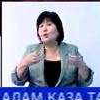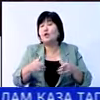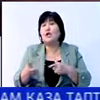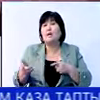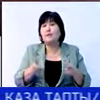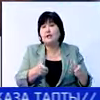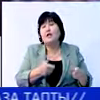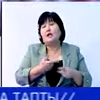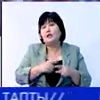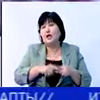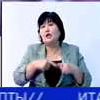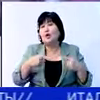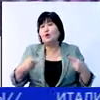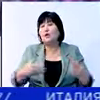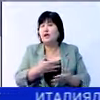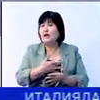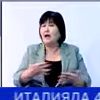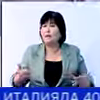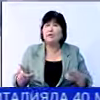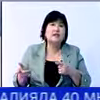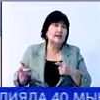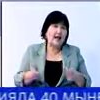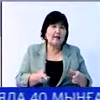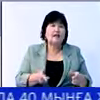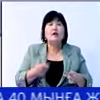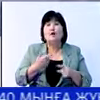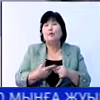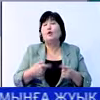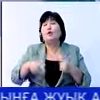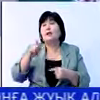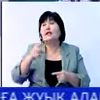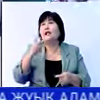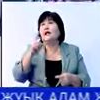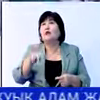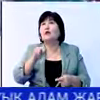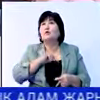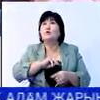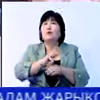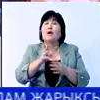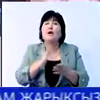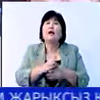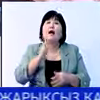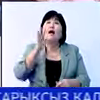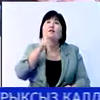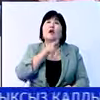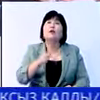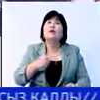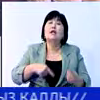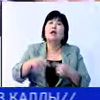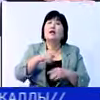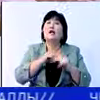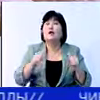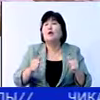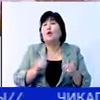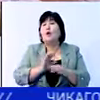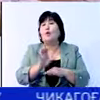пісіріледі. Мұнан бөлек, түрлі кондитерлік өнімдер де дайындалады. Кәсібесі бүгінде екі адамды жұмыспен қамтып отыр. Алдағы уақытта кәсібін ұлғайтып,